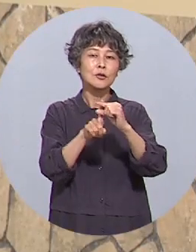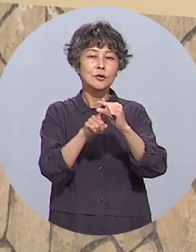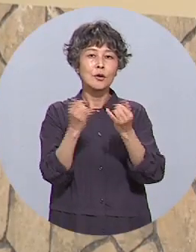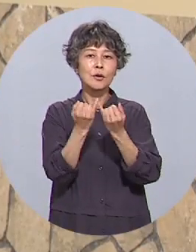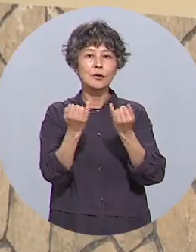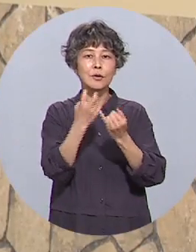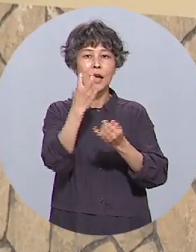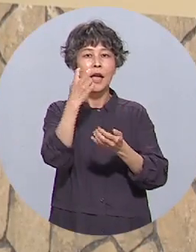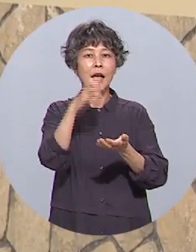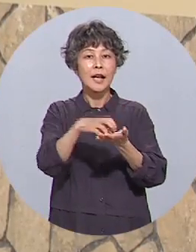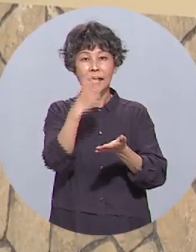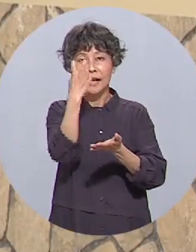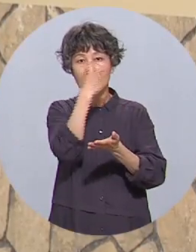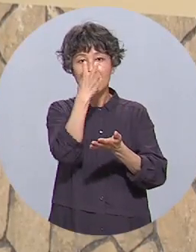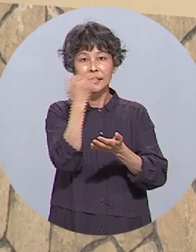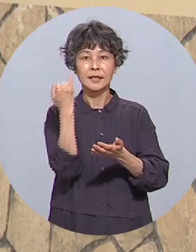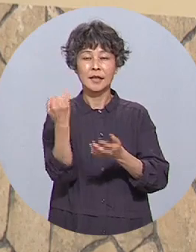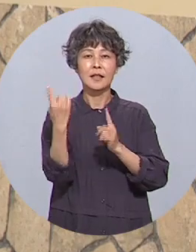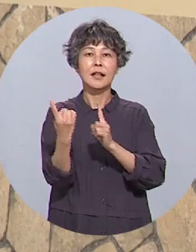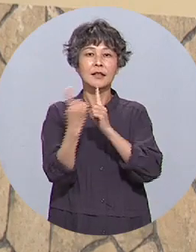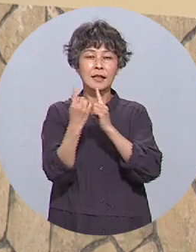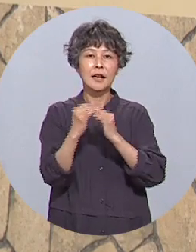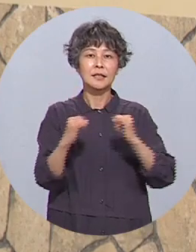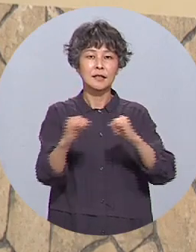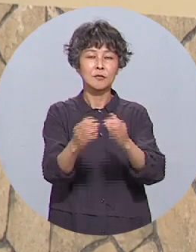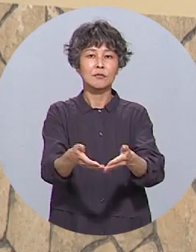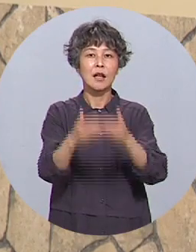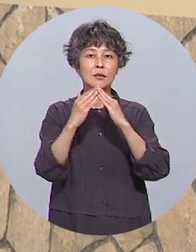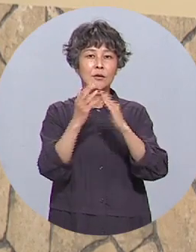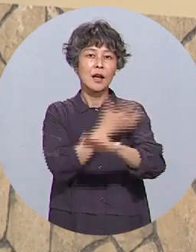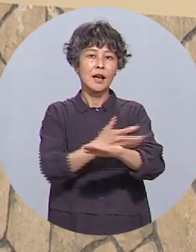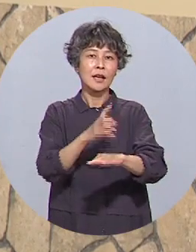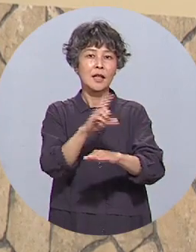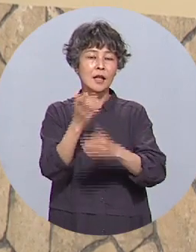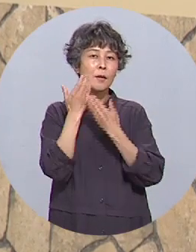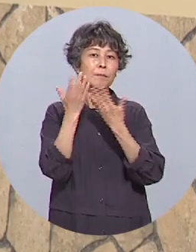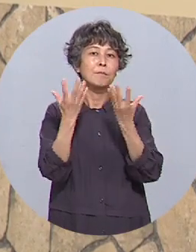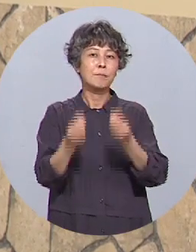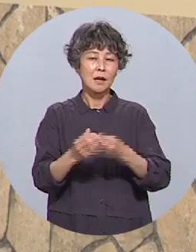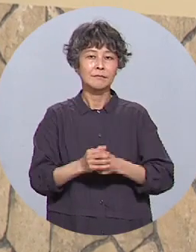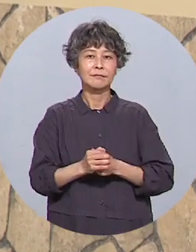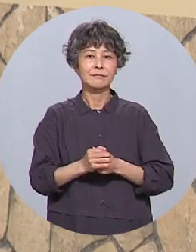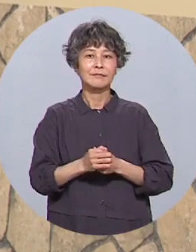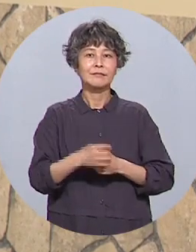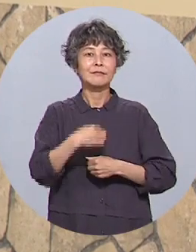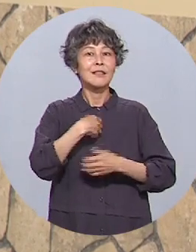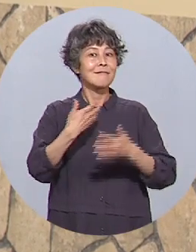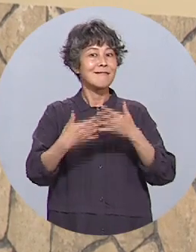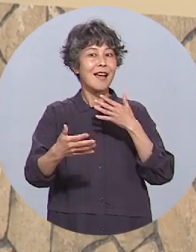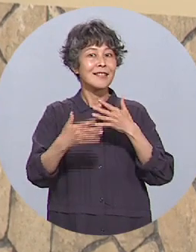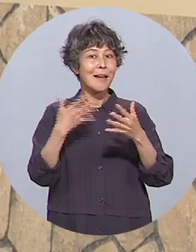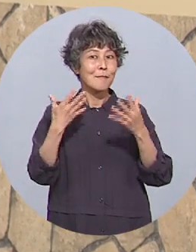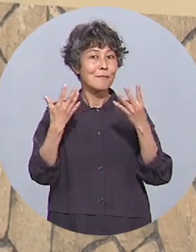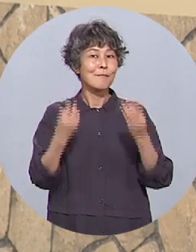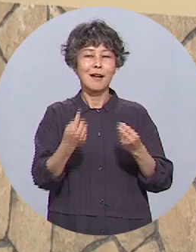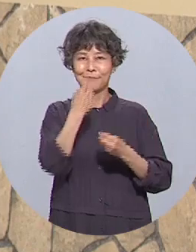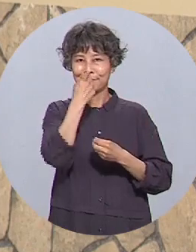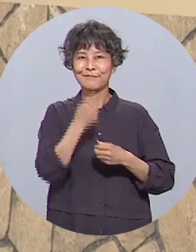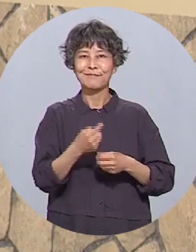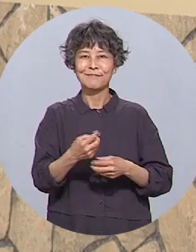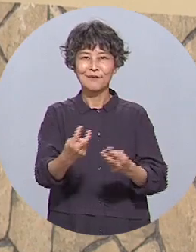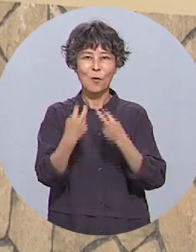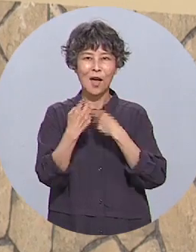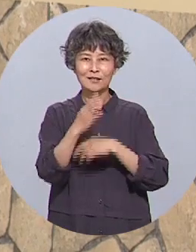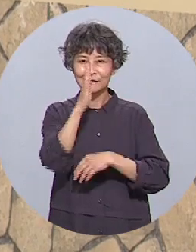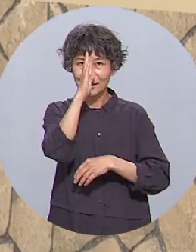性鑑識官にお会いしてチーム誕生の背景などお伺いしてきました。私が鑑識の体験もしてきましたのでご